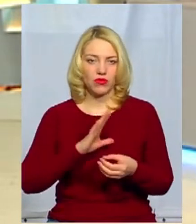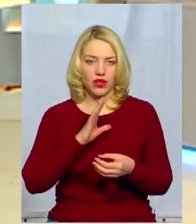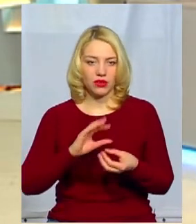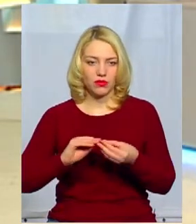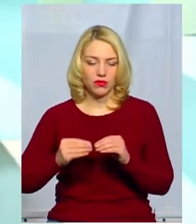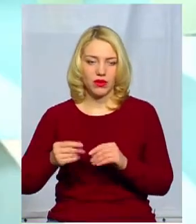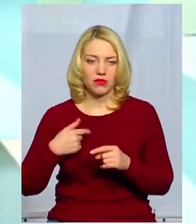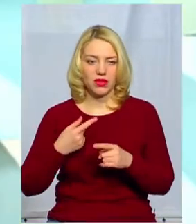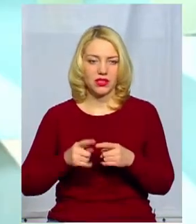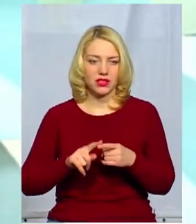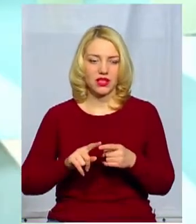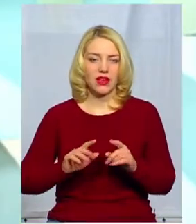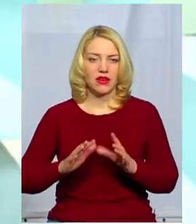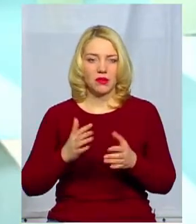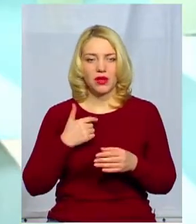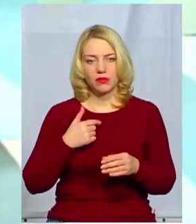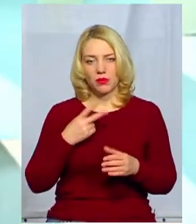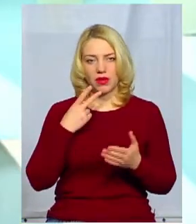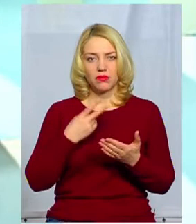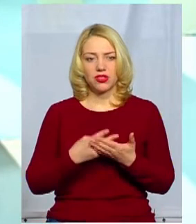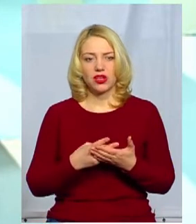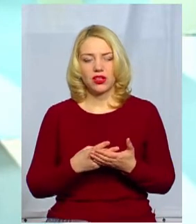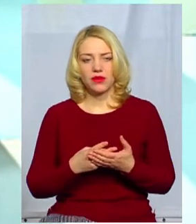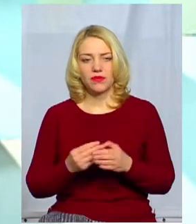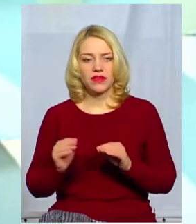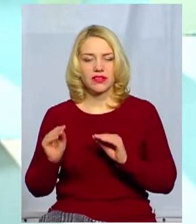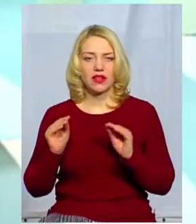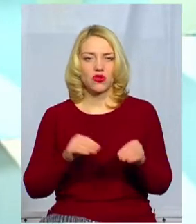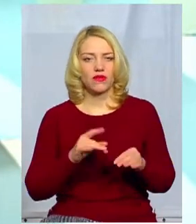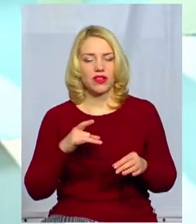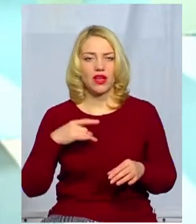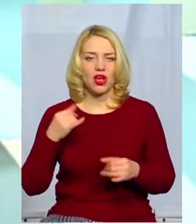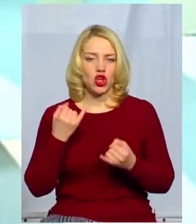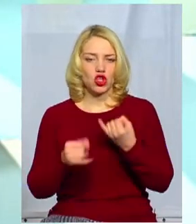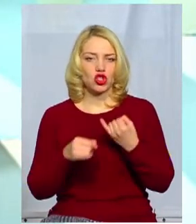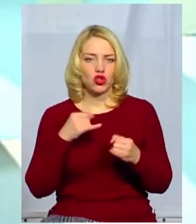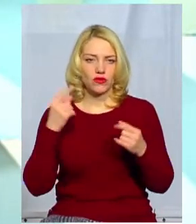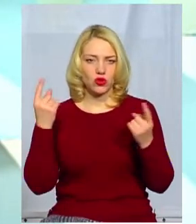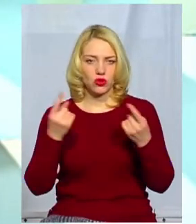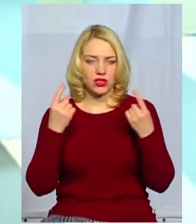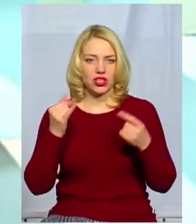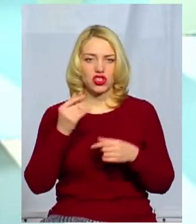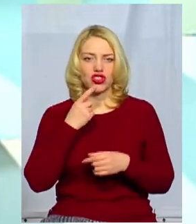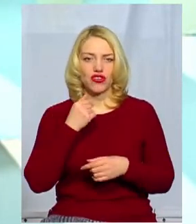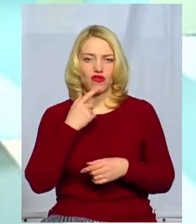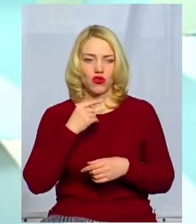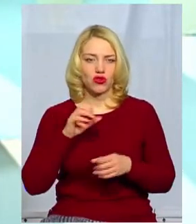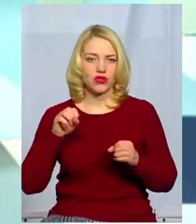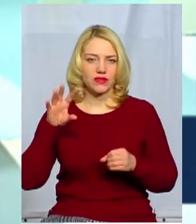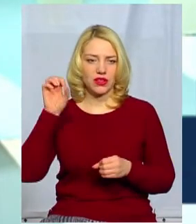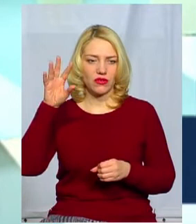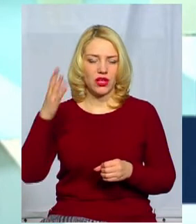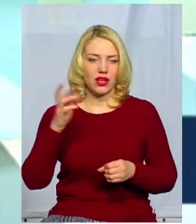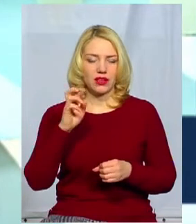цей випадок ми передбачали встановлення жовтого сигналу і червоного світлофора, який